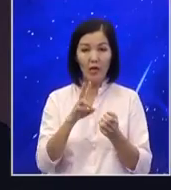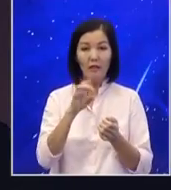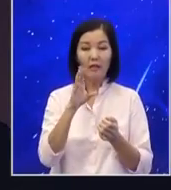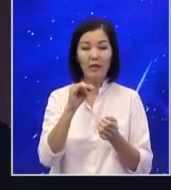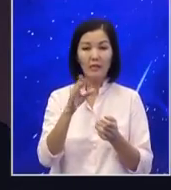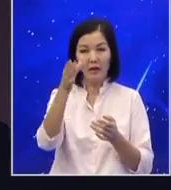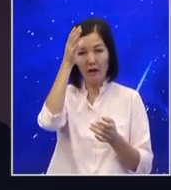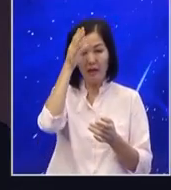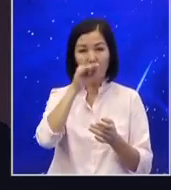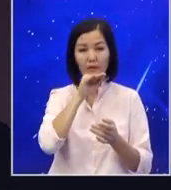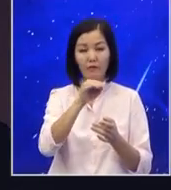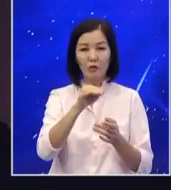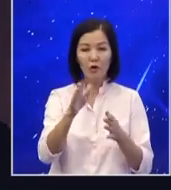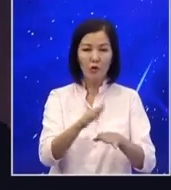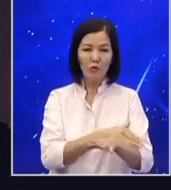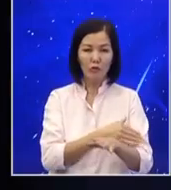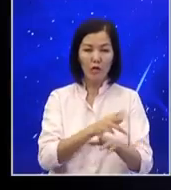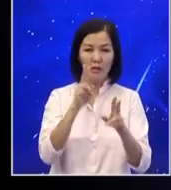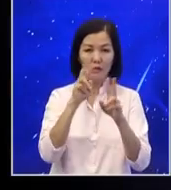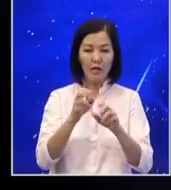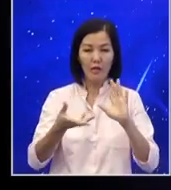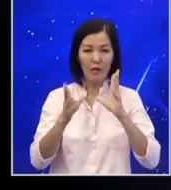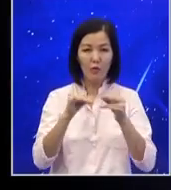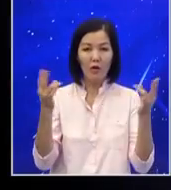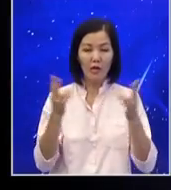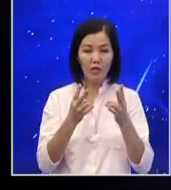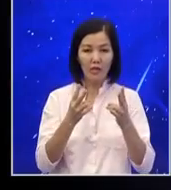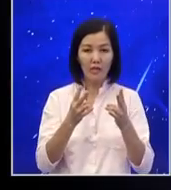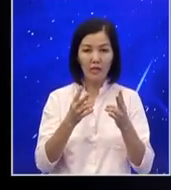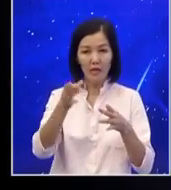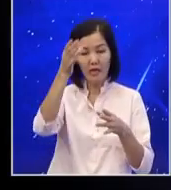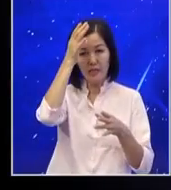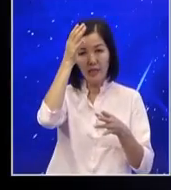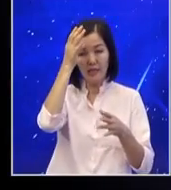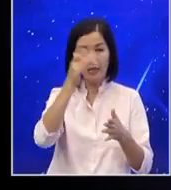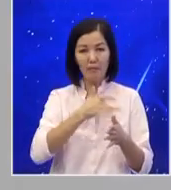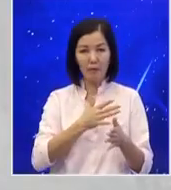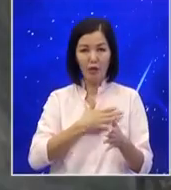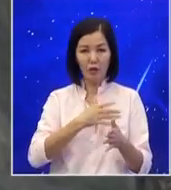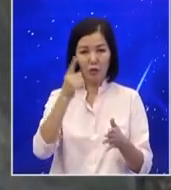ұзақ және нақты талдау мен модельдеуді қажет ететін зияткерлік меншік деп есептейді.